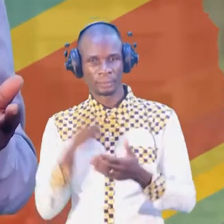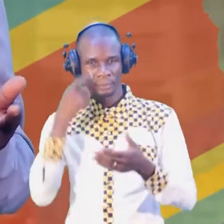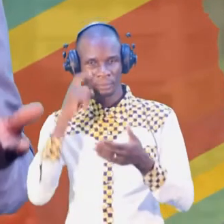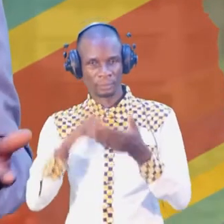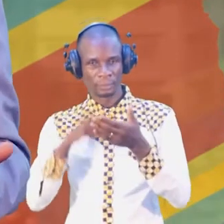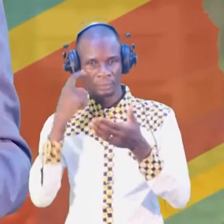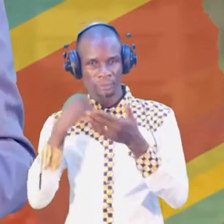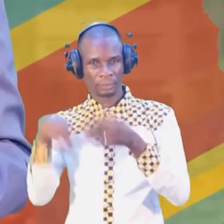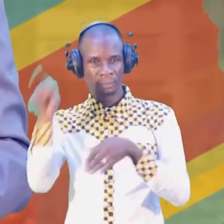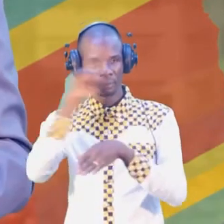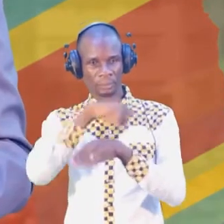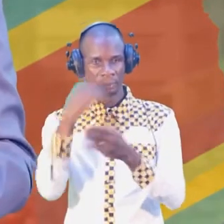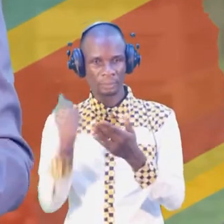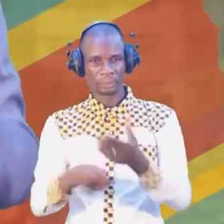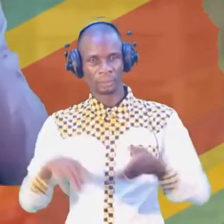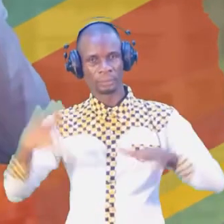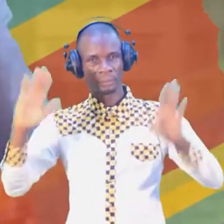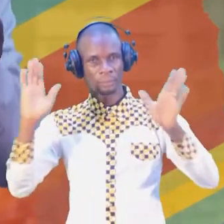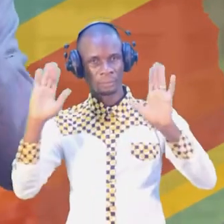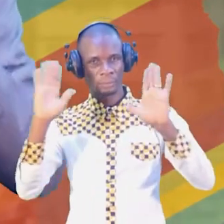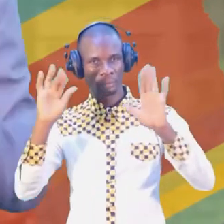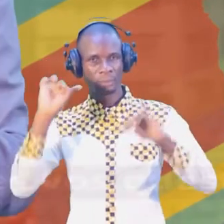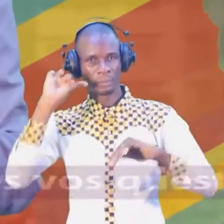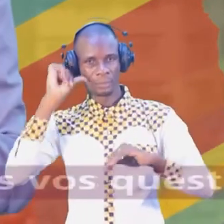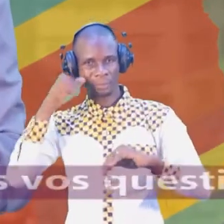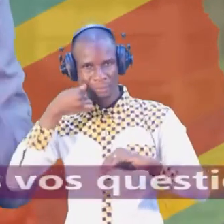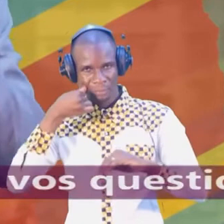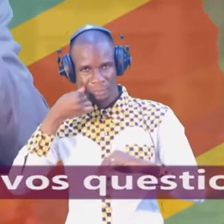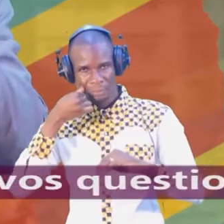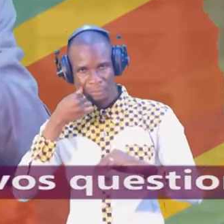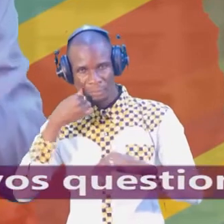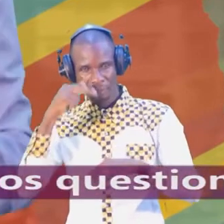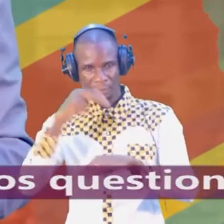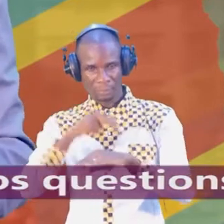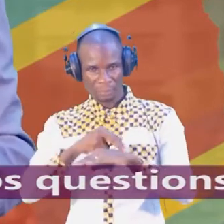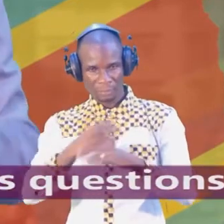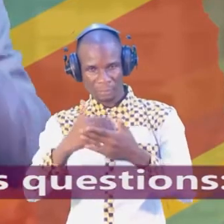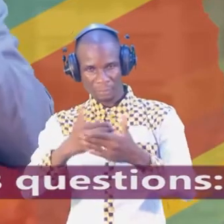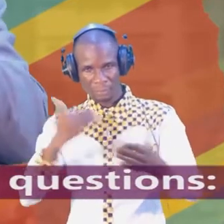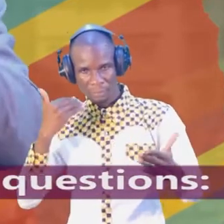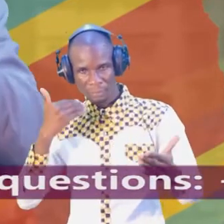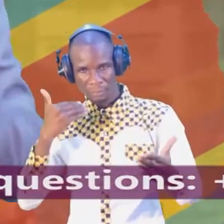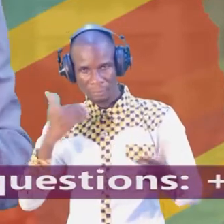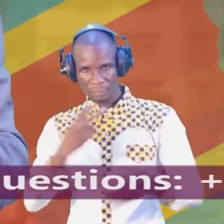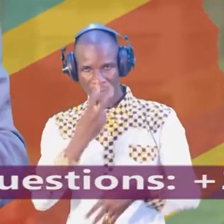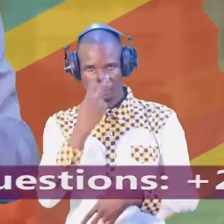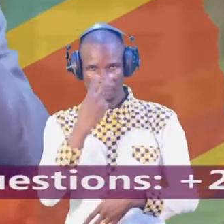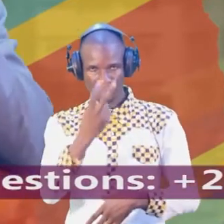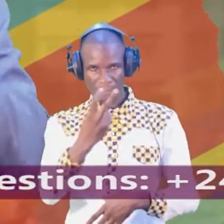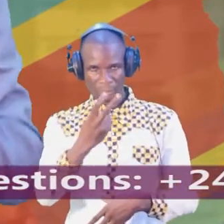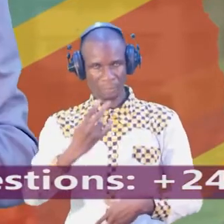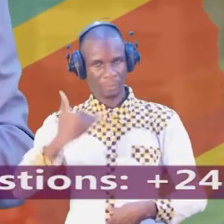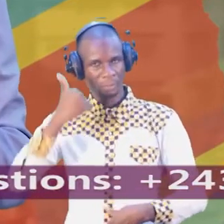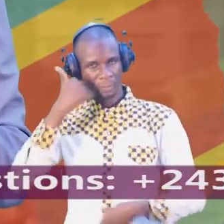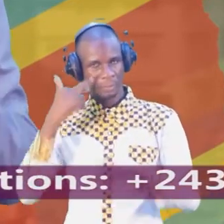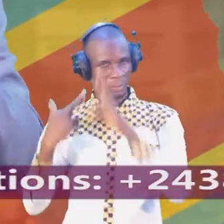Les dernières remarques. Maloba suka pona mokula lolo to lingete lobi lisusu boya na tango boye banako landa singa na